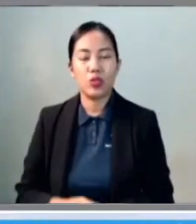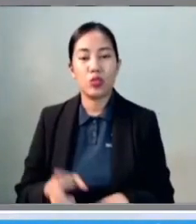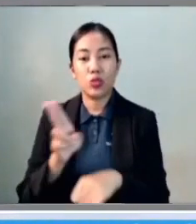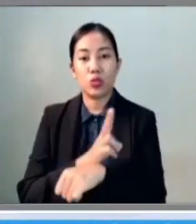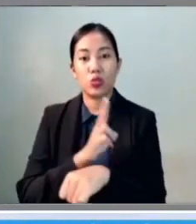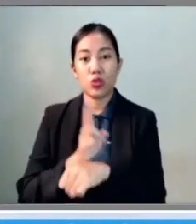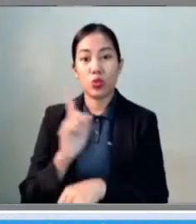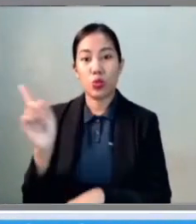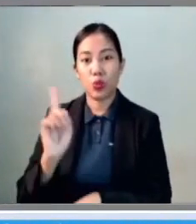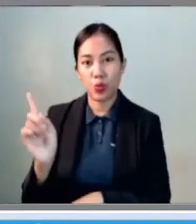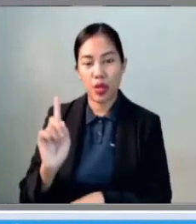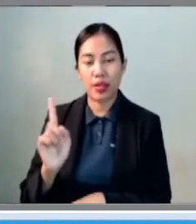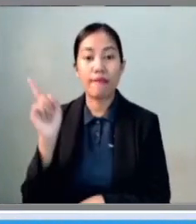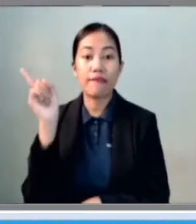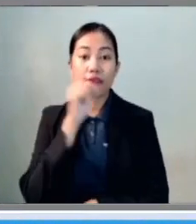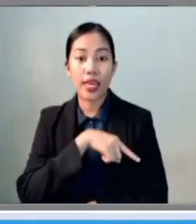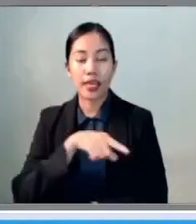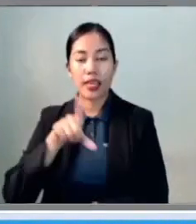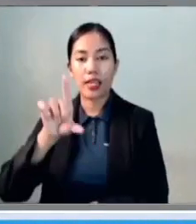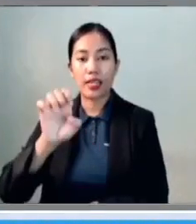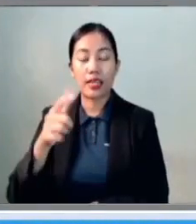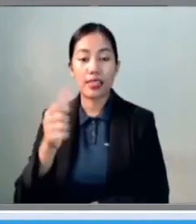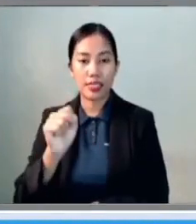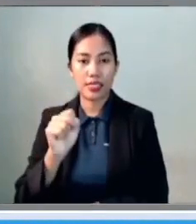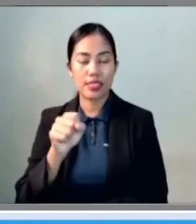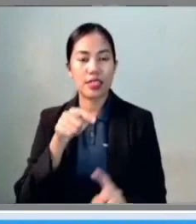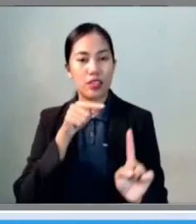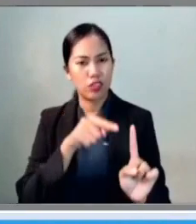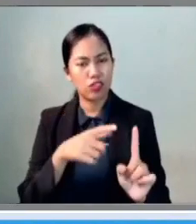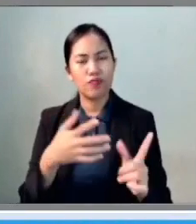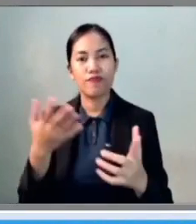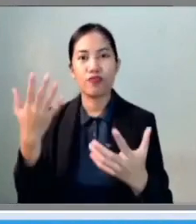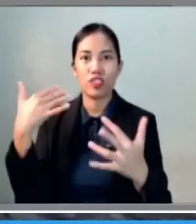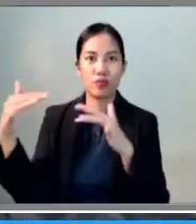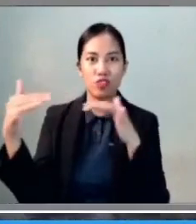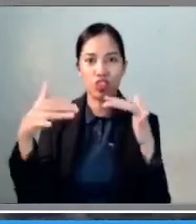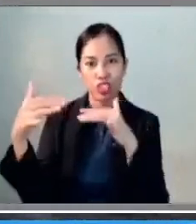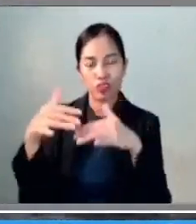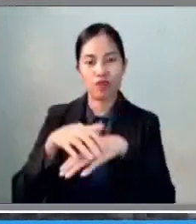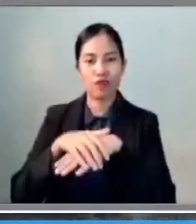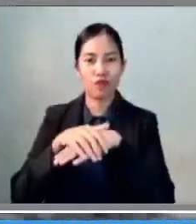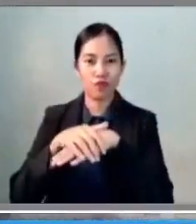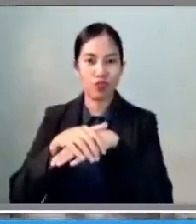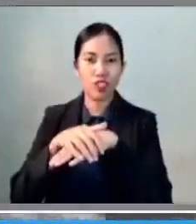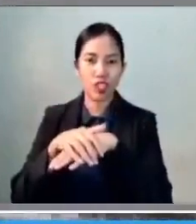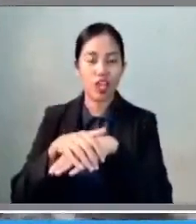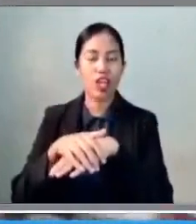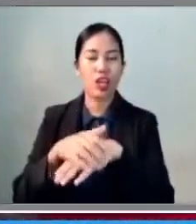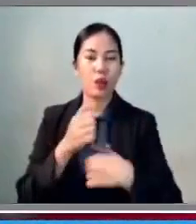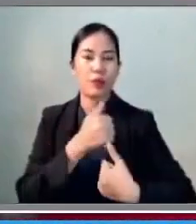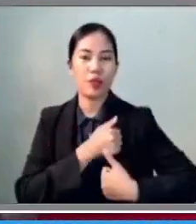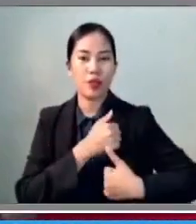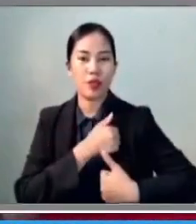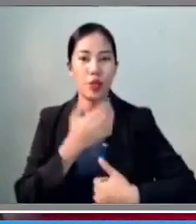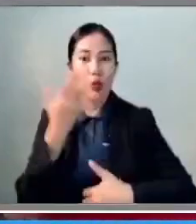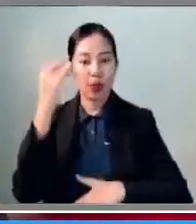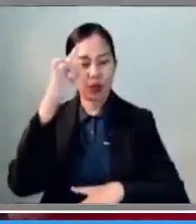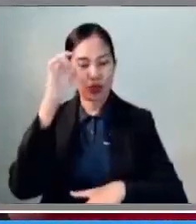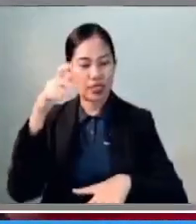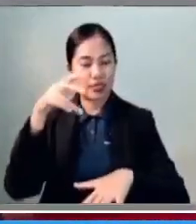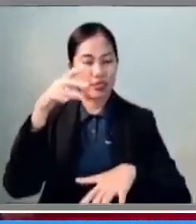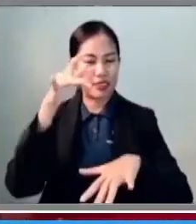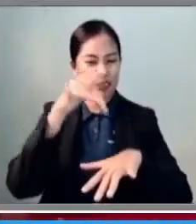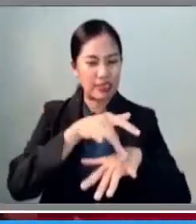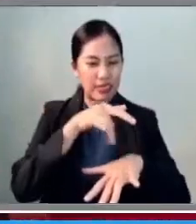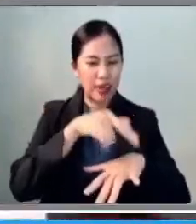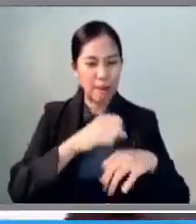legs. War veteran ng British Army, si Magar. Naputulan siya ng mga binti matapos makatapak ng isang improvised explosive device sa Afghanistan